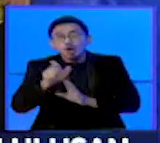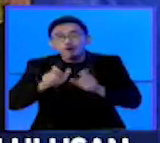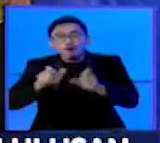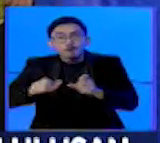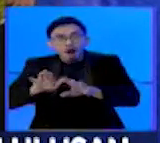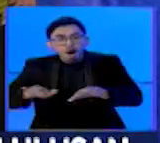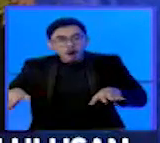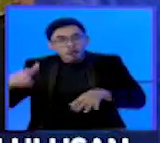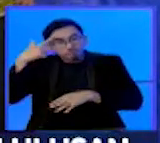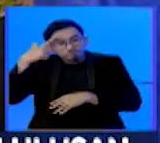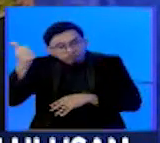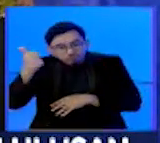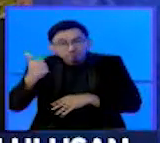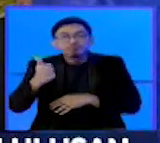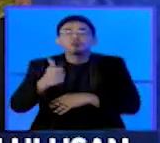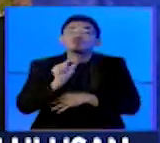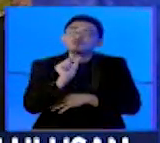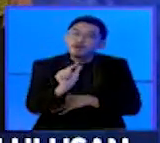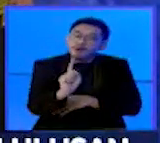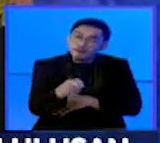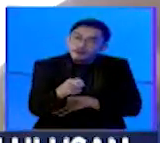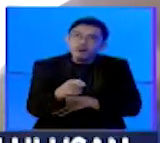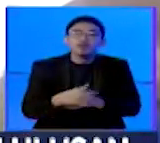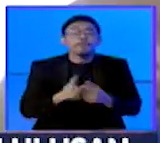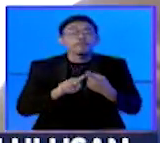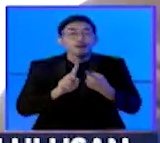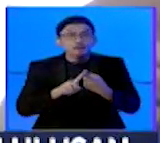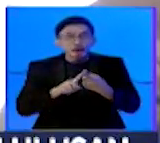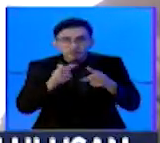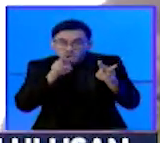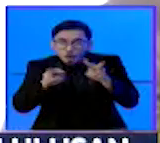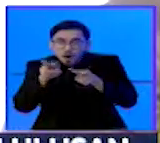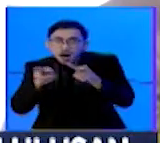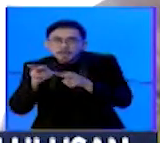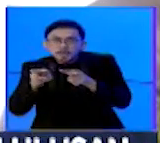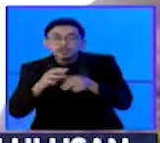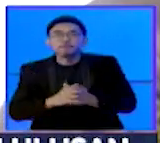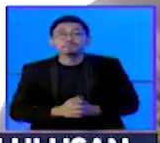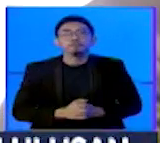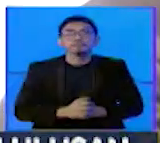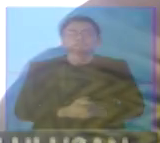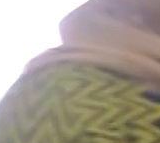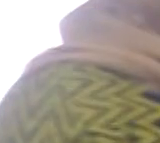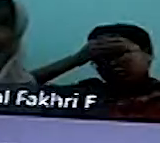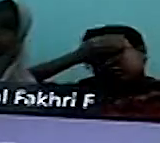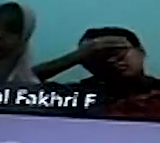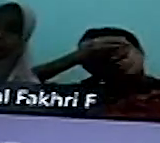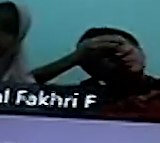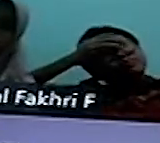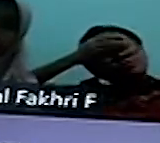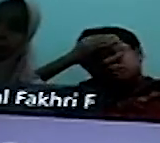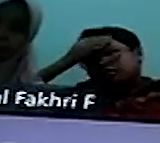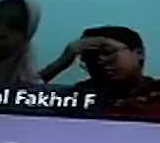auditorium. Dalam waktu bersamaan, dikawal pemandu acara, ratusan siswa lainnya mengikuti acara pelulusan virtual bersama orang tua